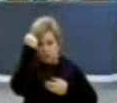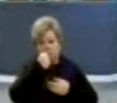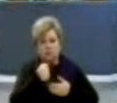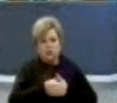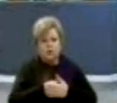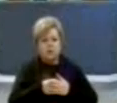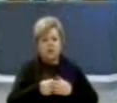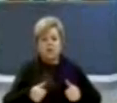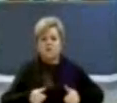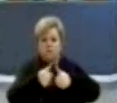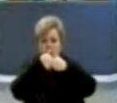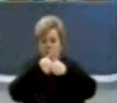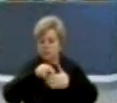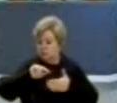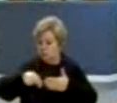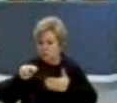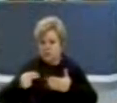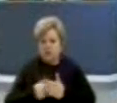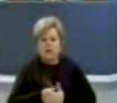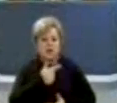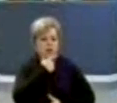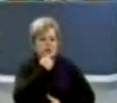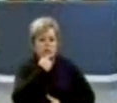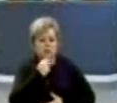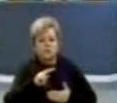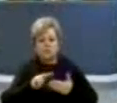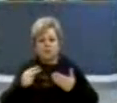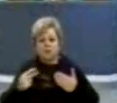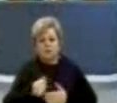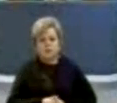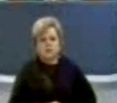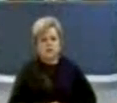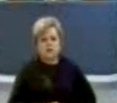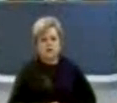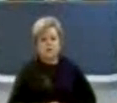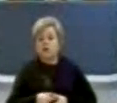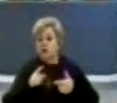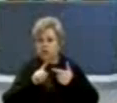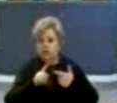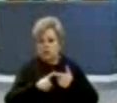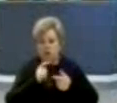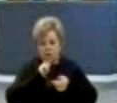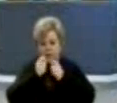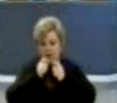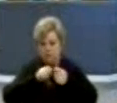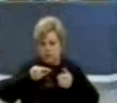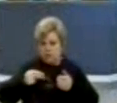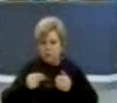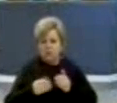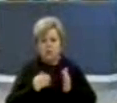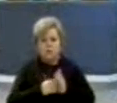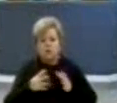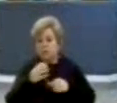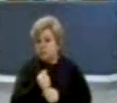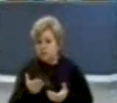është ky teksti final i nënshkruar? Teksti është në anglisht dhe përkthimi pastaj në shqip që e kanë bërë mediat. E dyta, a është marrëveshja e nënshkruar apo është e